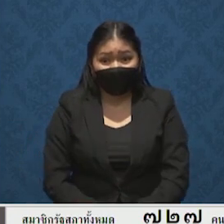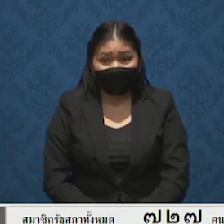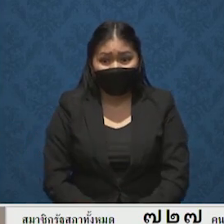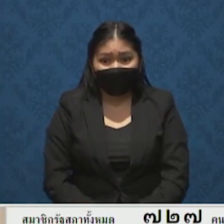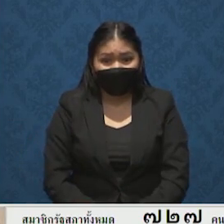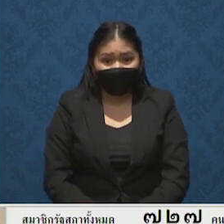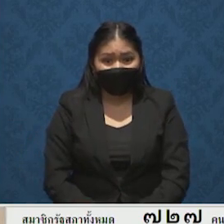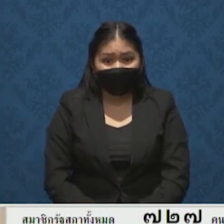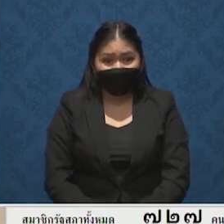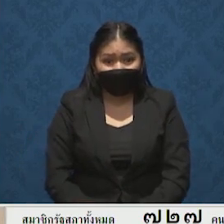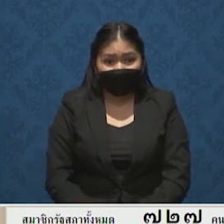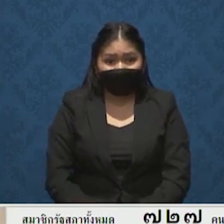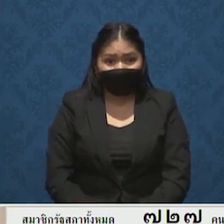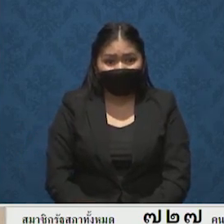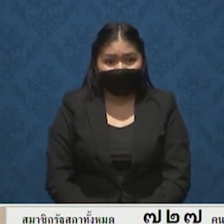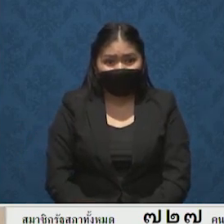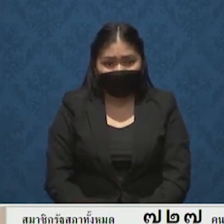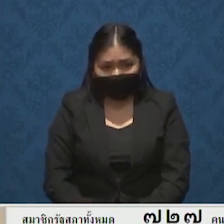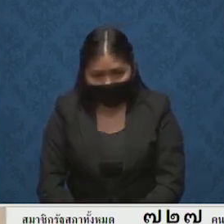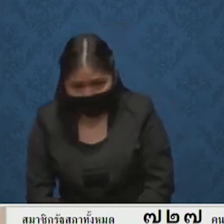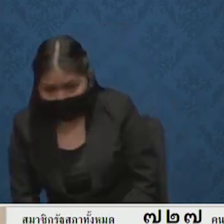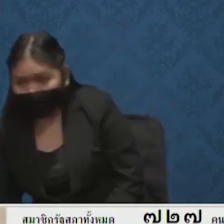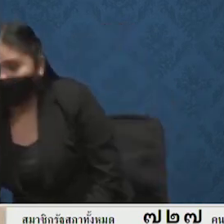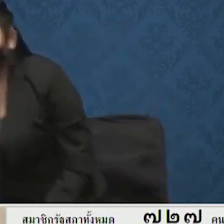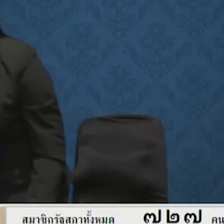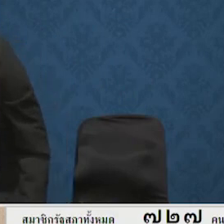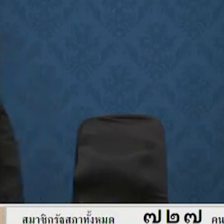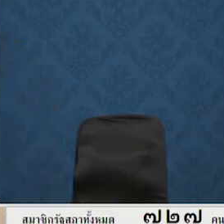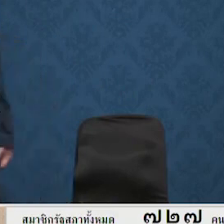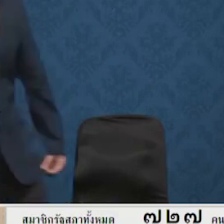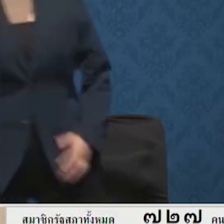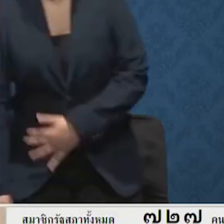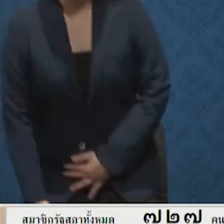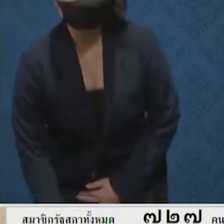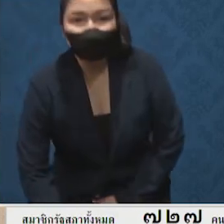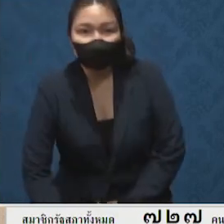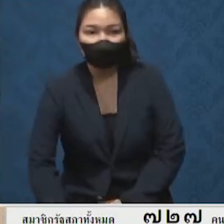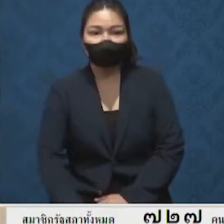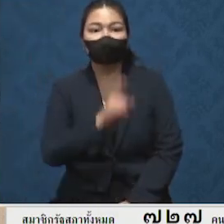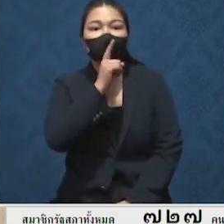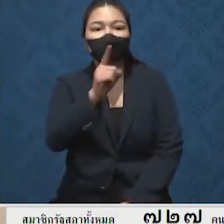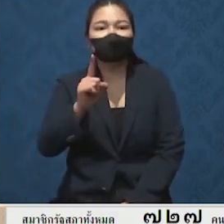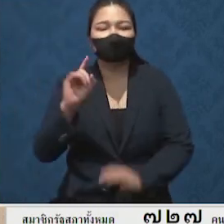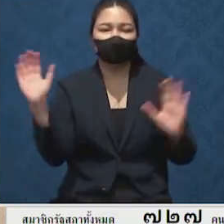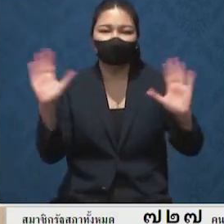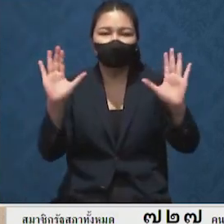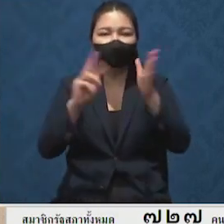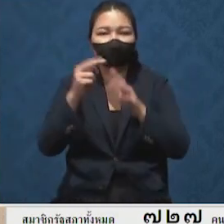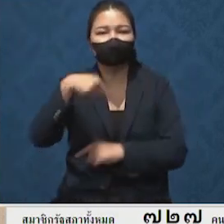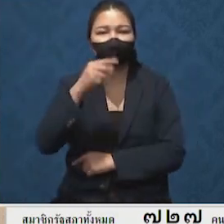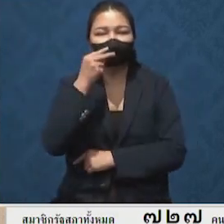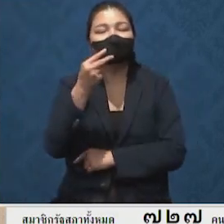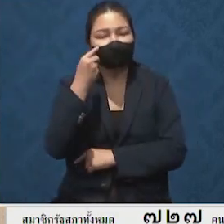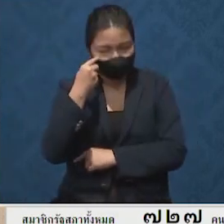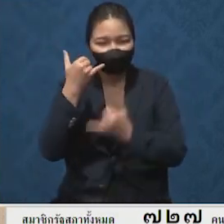ผมได้ขอร้องไปแล้วนะครับอย่าไปตำหนิวิจารณ์นะฮะอย่าไปตำหนิวิจารณ์สำหรับองค์